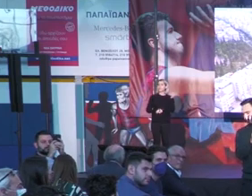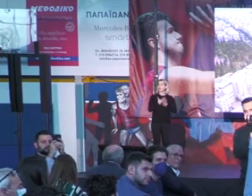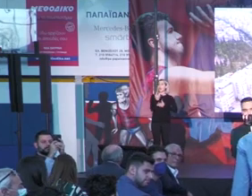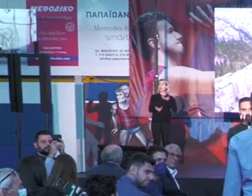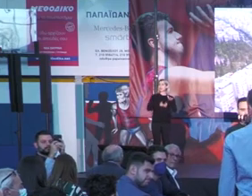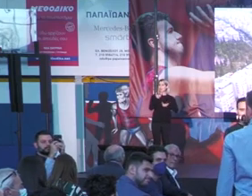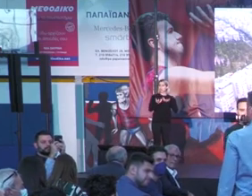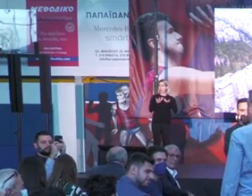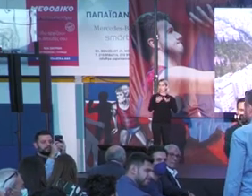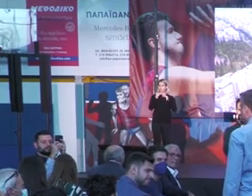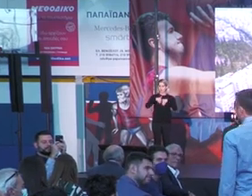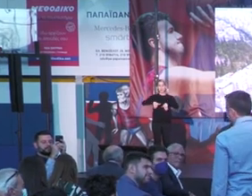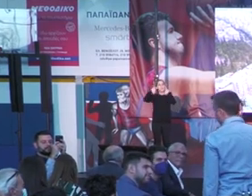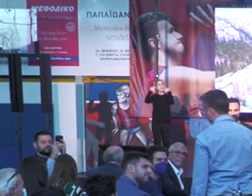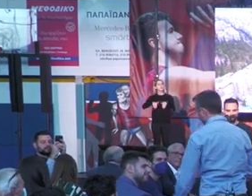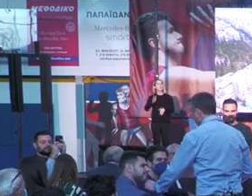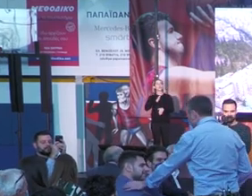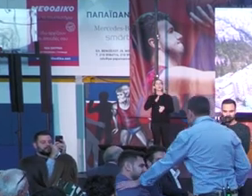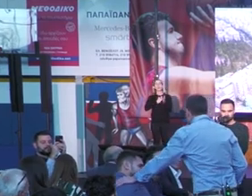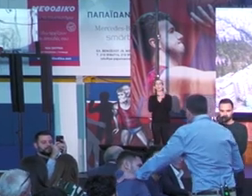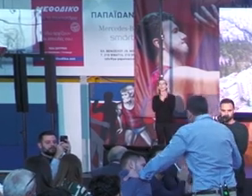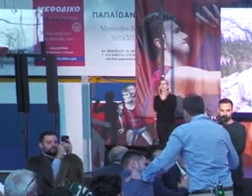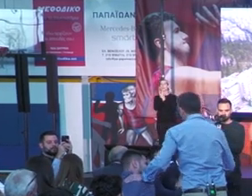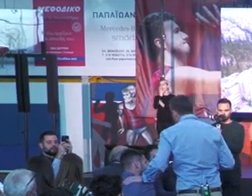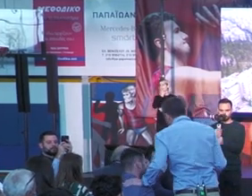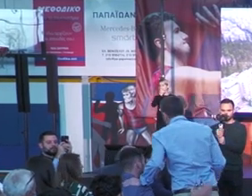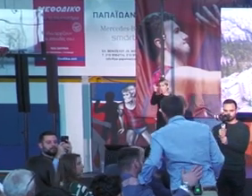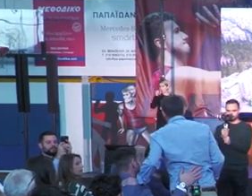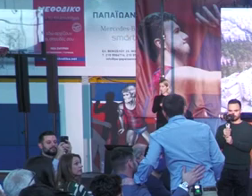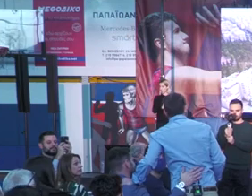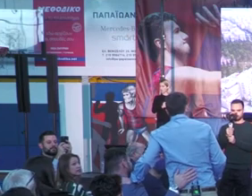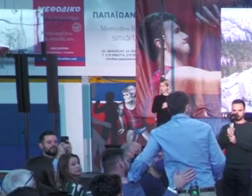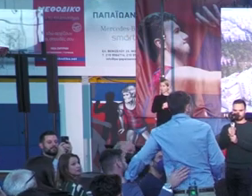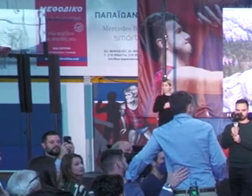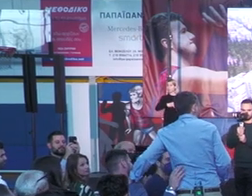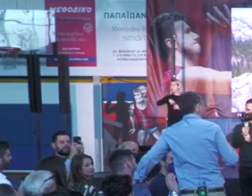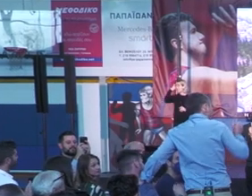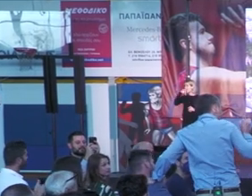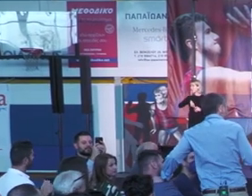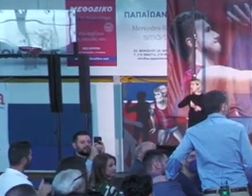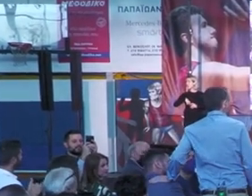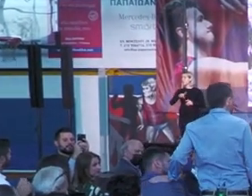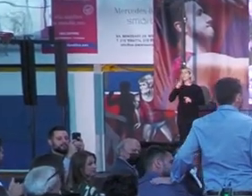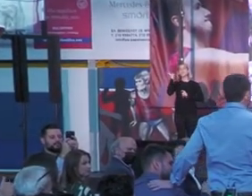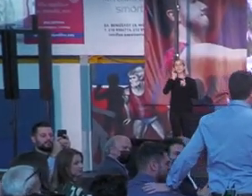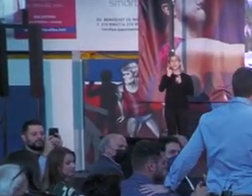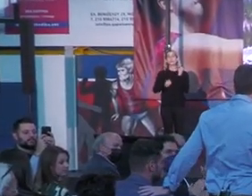είναι ο σεβασμός στα ανθρώπινα δικαιώματα. Για μένα Νέα Σμύρνη είναι η